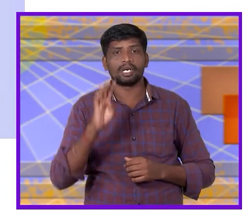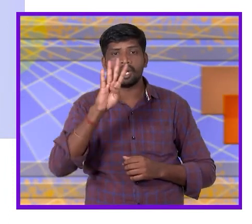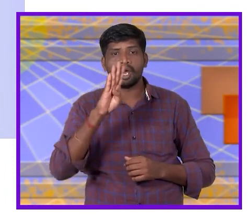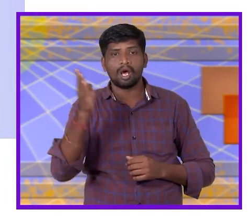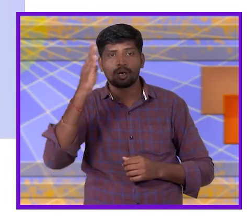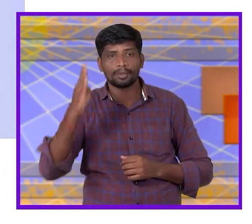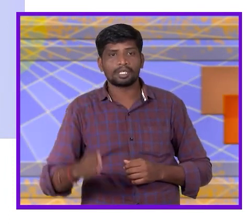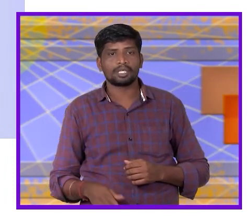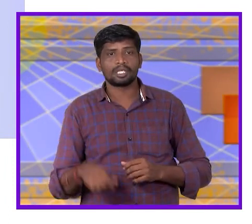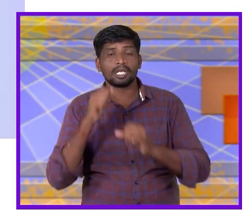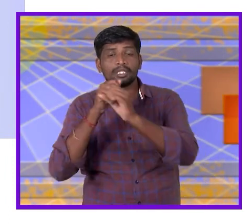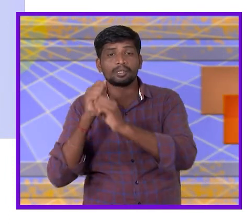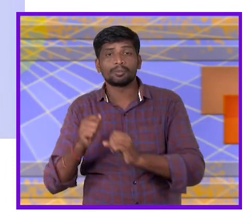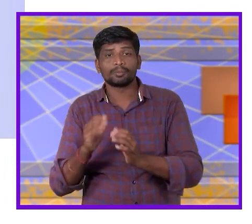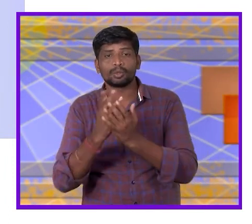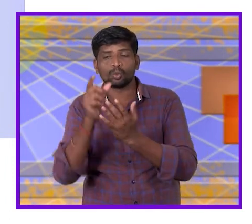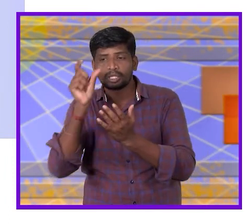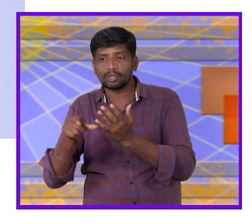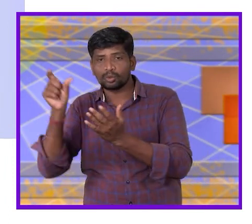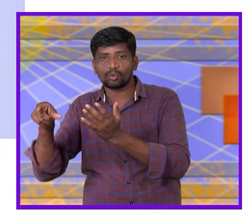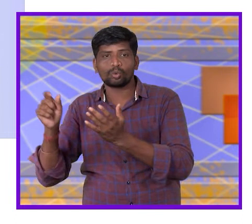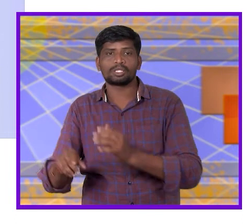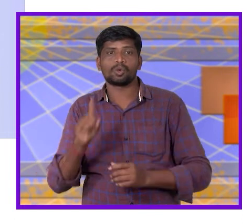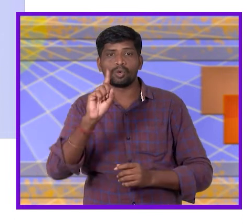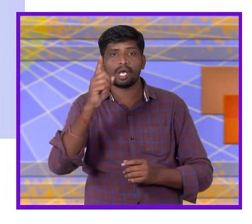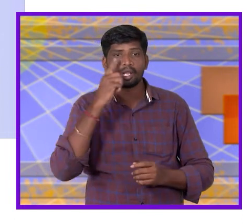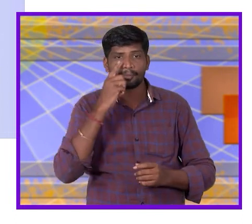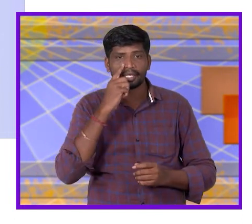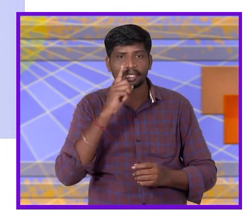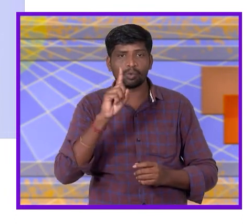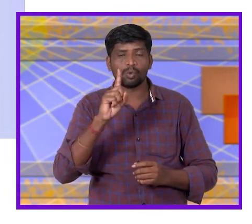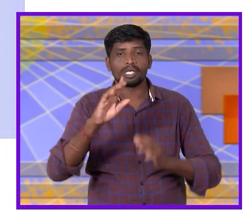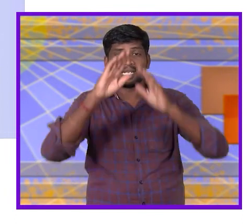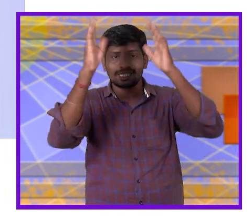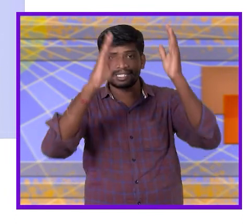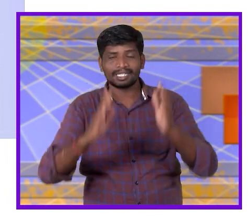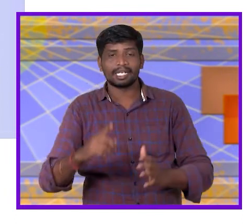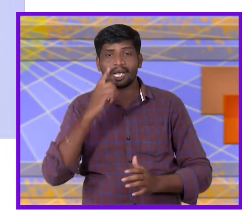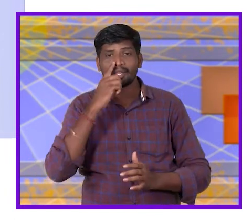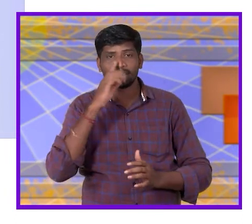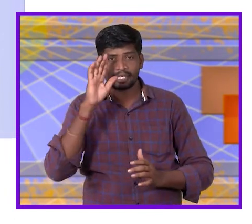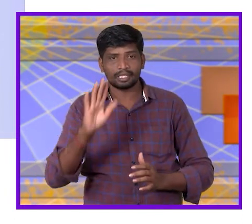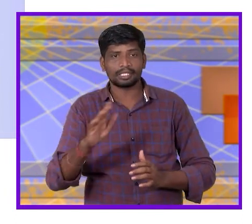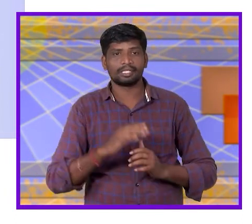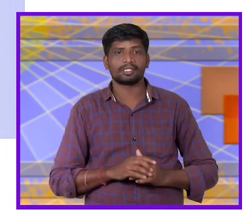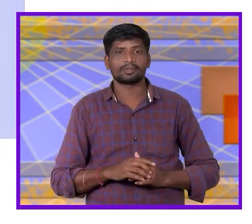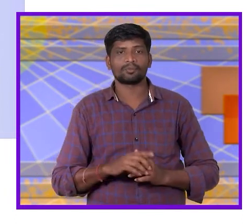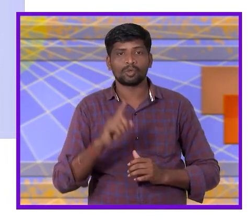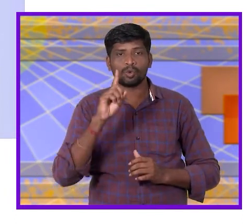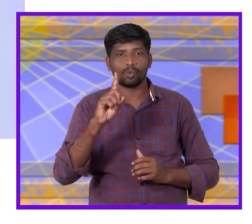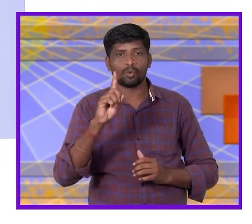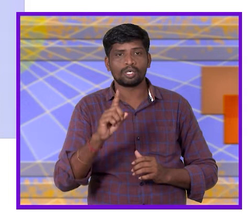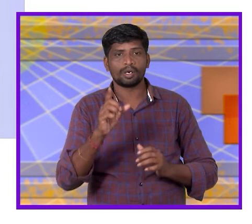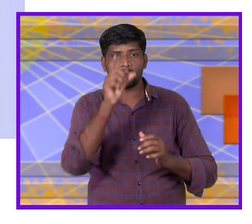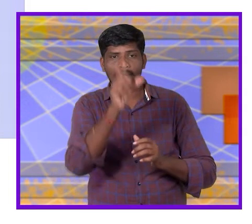சிற்ப தொகுதிகள் இருக்குது. மாதவிக்கு என்று தனியாக ஒரு சிலை அங்கே வடிவமைக்கப்பட்டிருக்கிறது. இளஞ்சி